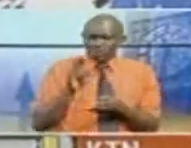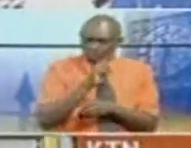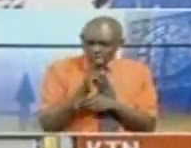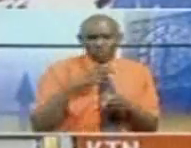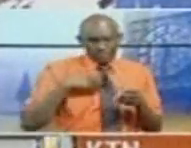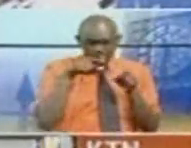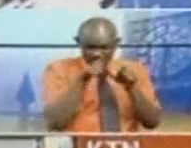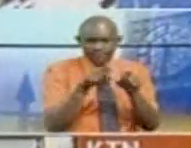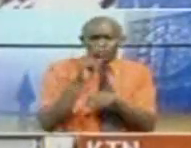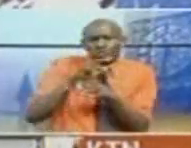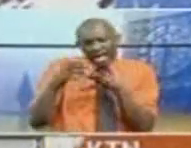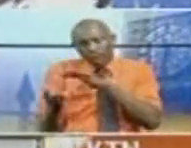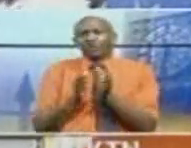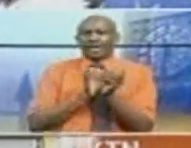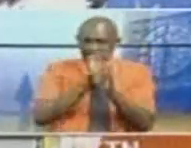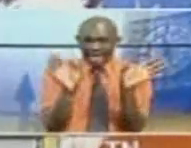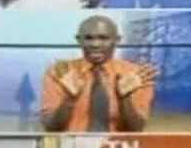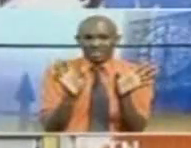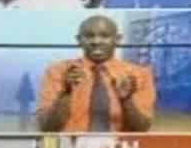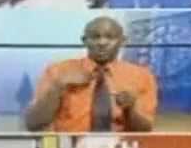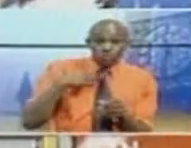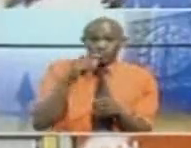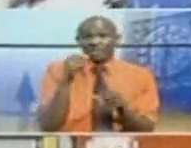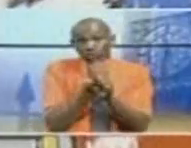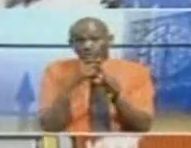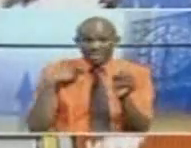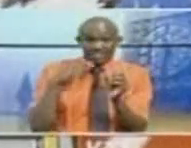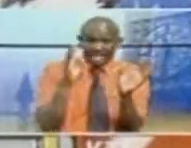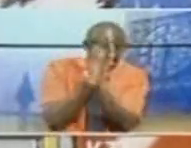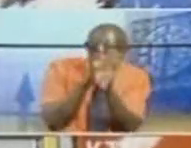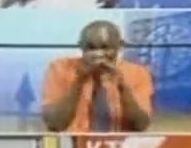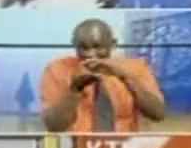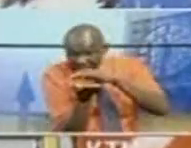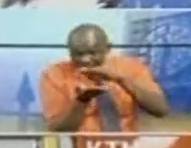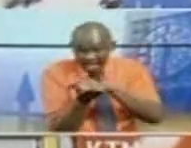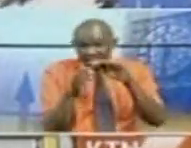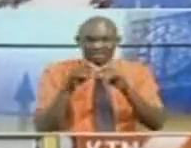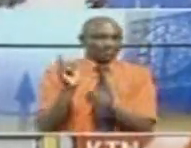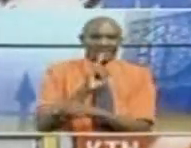Wakenya wajue vile inaenda, sio tu kufanya maneno under the table.